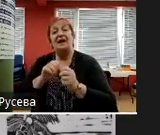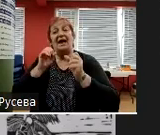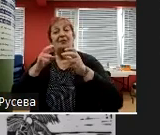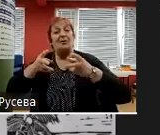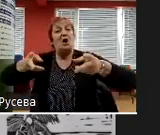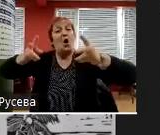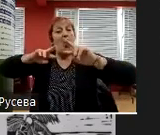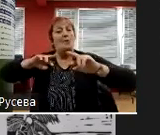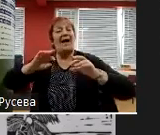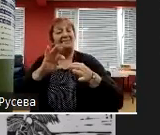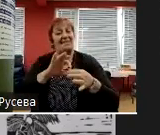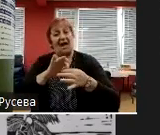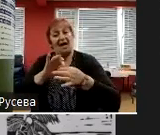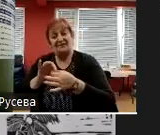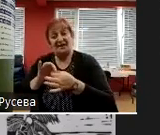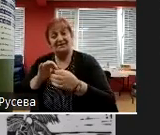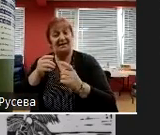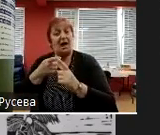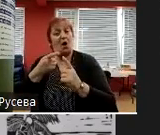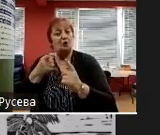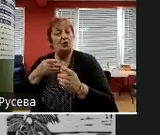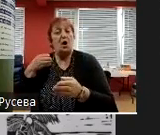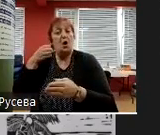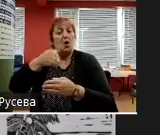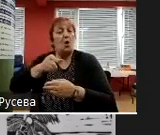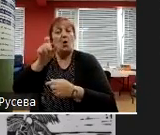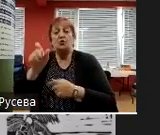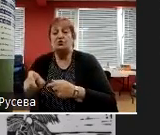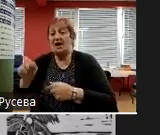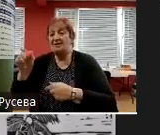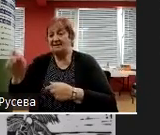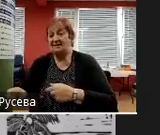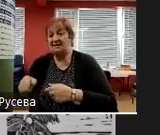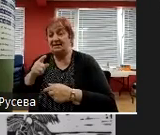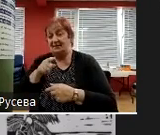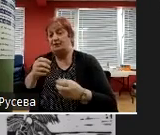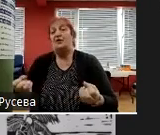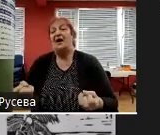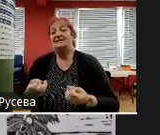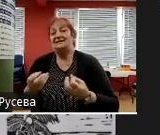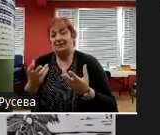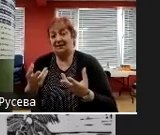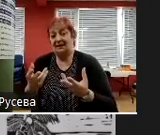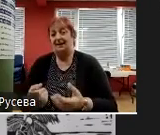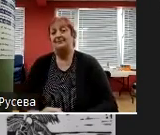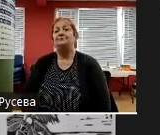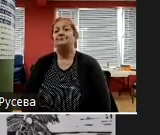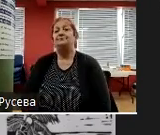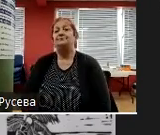обратна връзка от участниците в събитието.